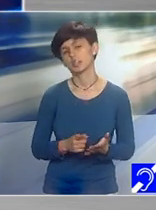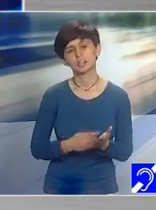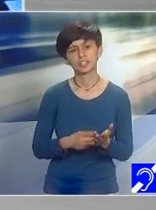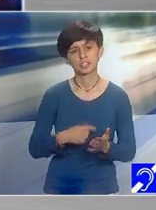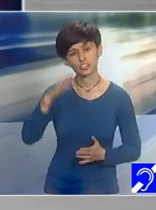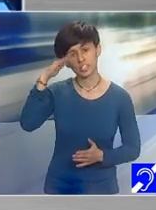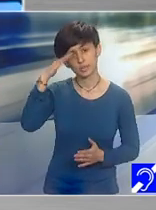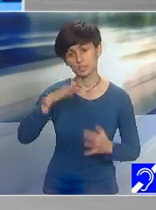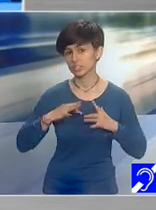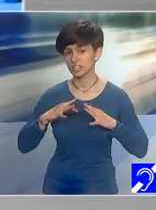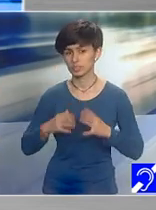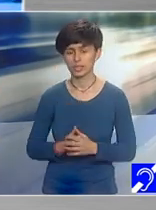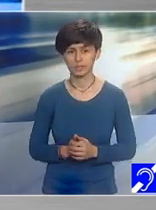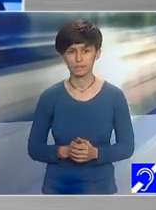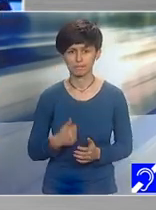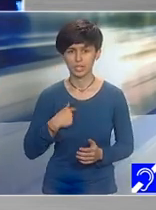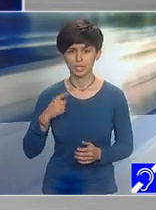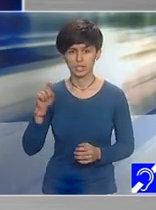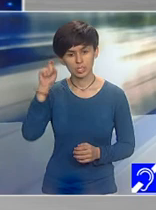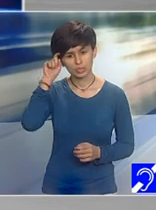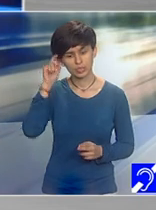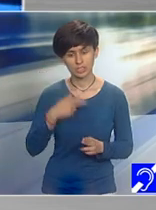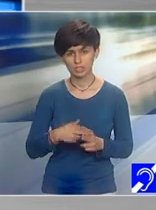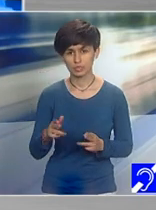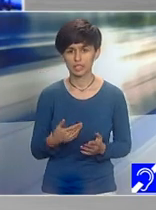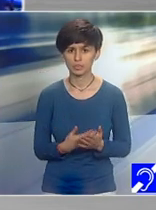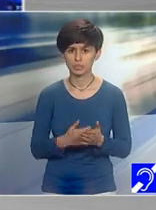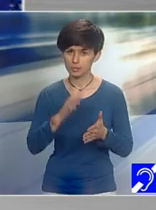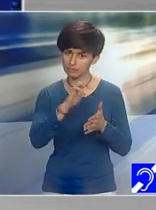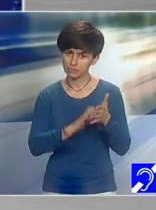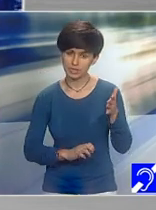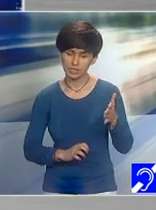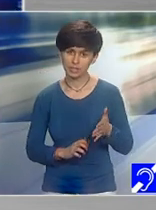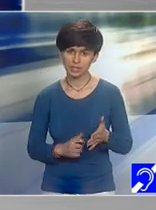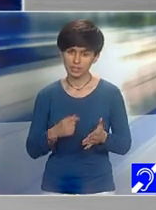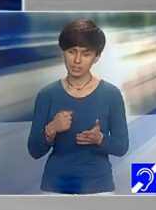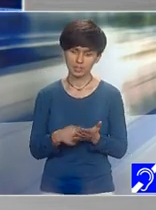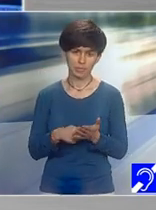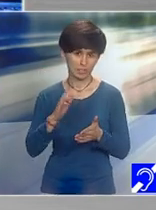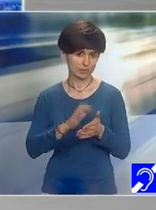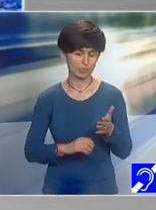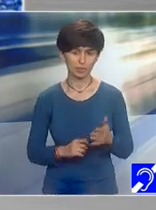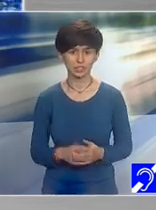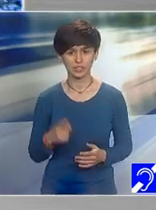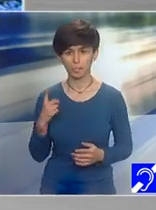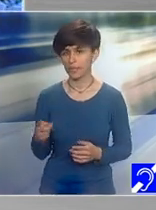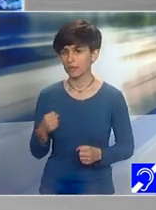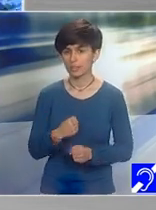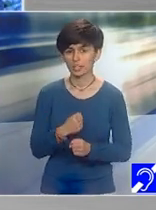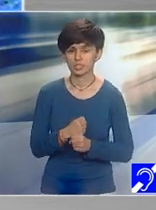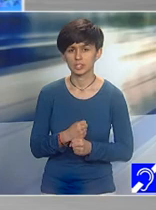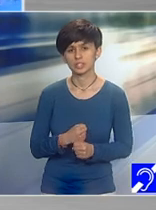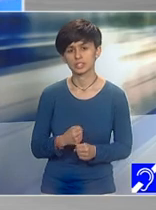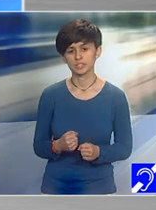Sincer, nu mi se pare corect. Adică plătim impozite, pentru care trebuie să ne luăm o zi liberă să le plătim. Trebuie să ne declarăm locuințele în momentul în